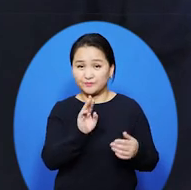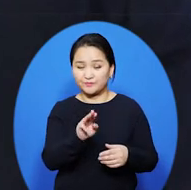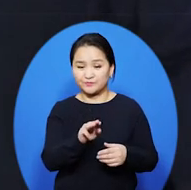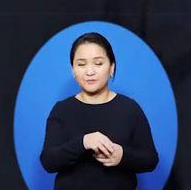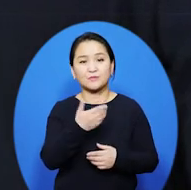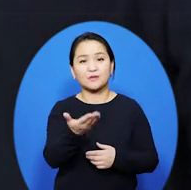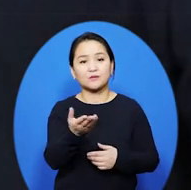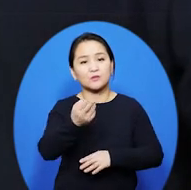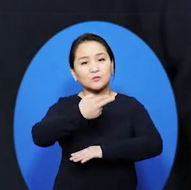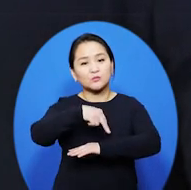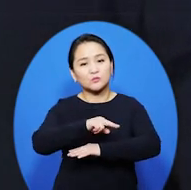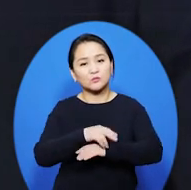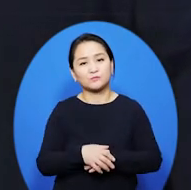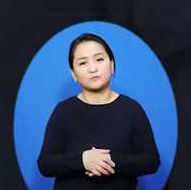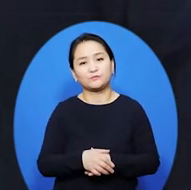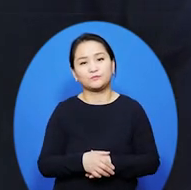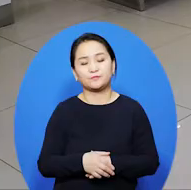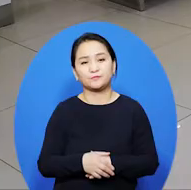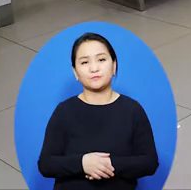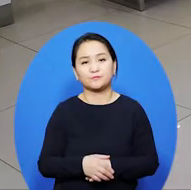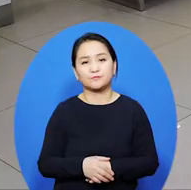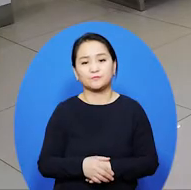байна. Тэр энэ бол одоо танад үүрэгт байгаа